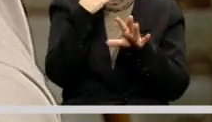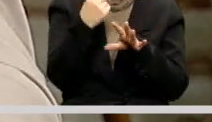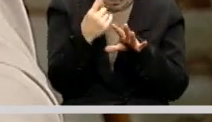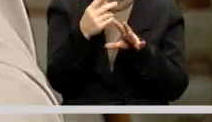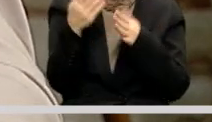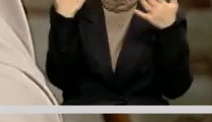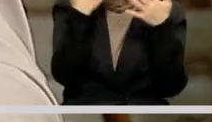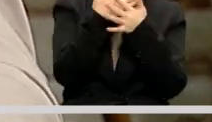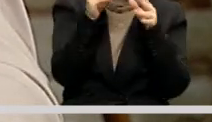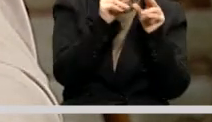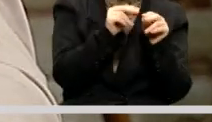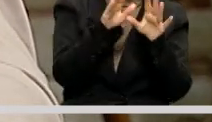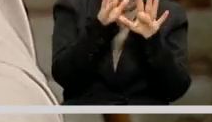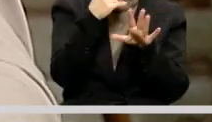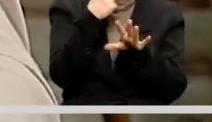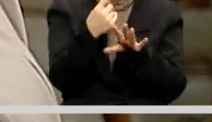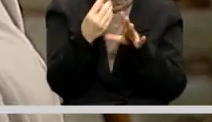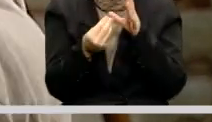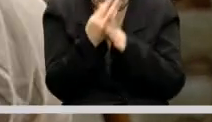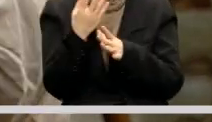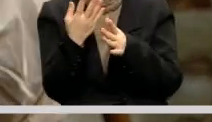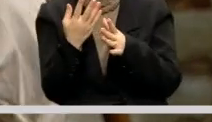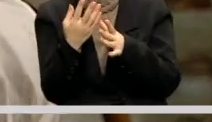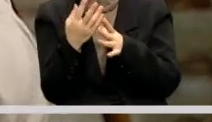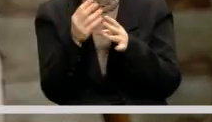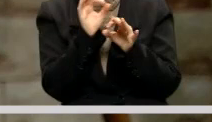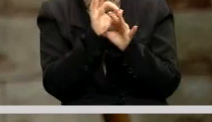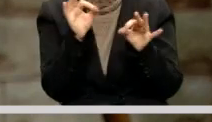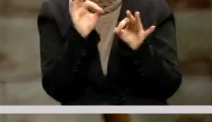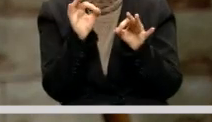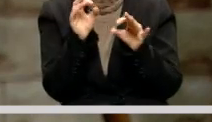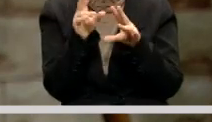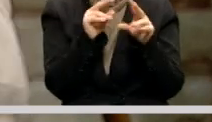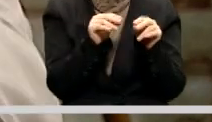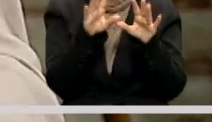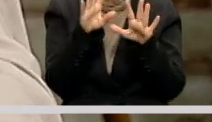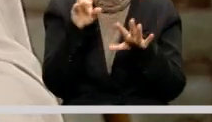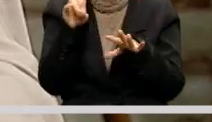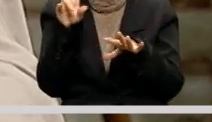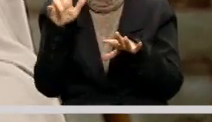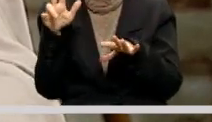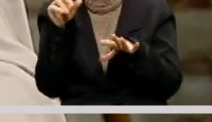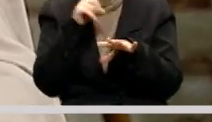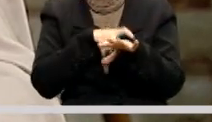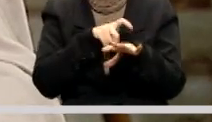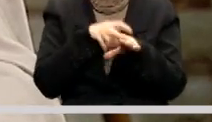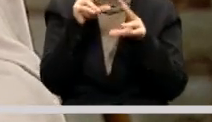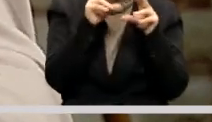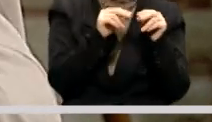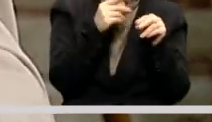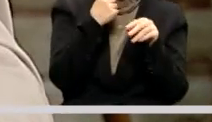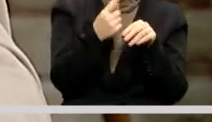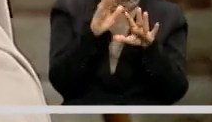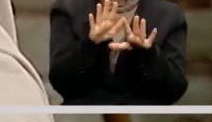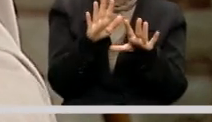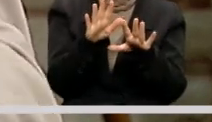gece uyuyamıyorum şu kadar sürüyor veya sabah hiç düzgün uyuyamıyorum. 2-3 saat uyuyorum gecede diyor ama... Ama baktığınızda uyumuyor.